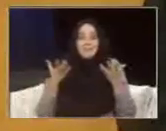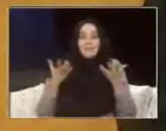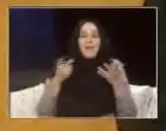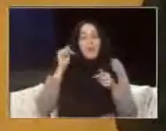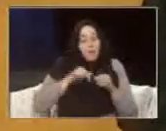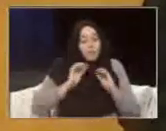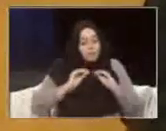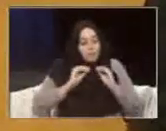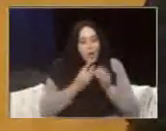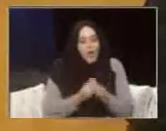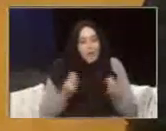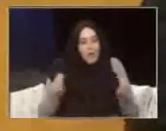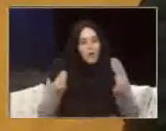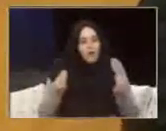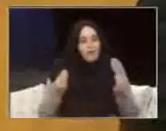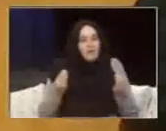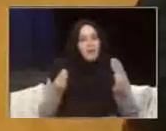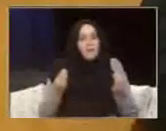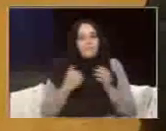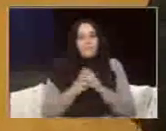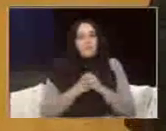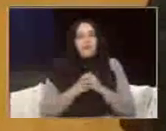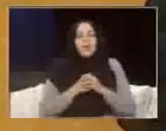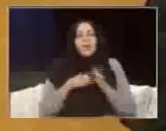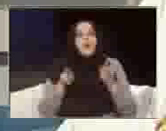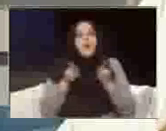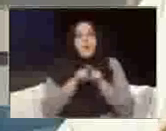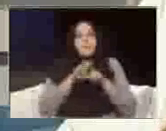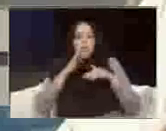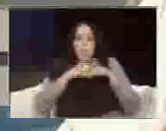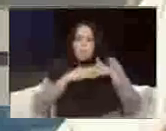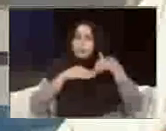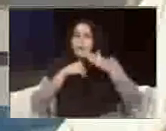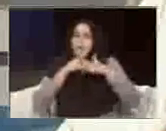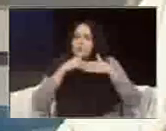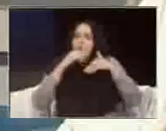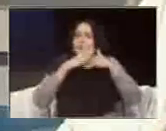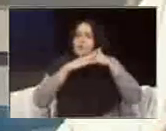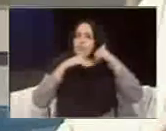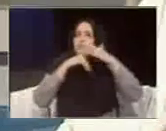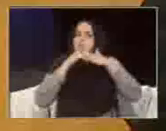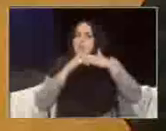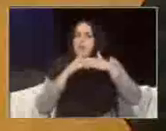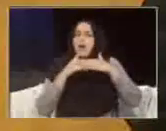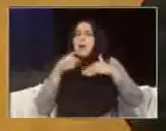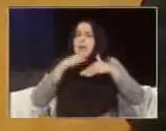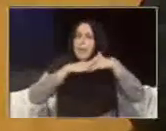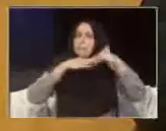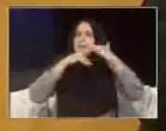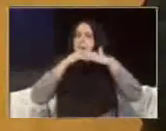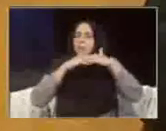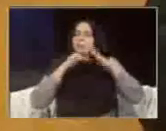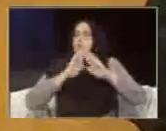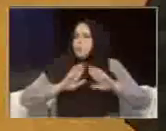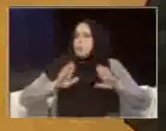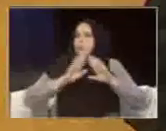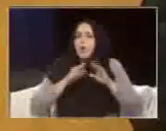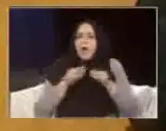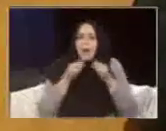نعلم أبناءنا، نقول نتدرج في ذلك شيئا فشيئا، أو نتدرج مرحلة بمرحلة، كما